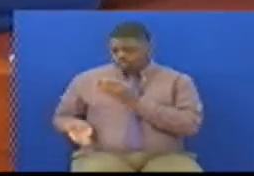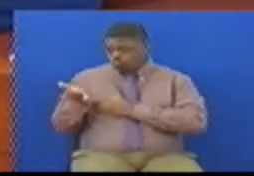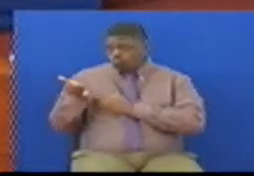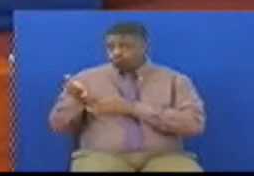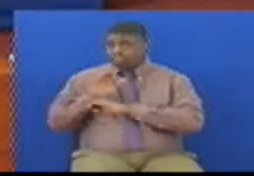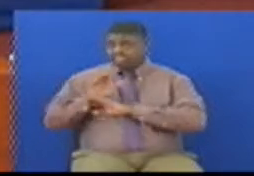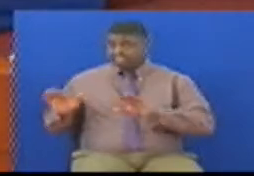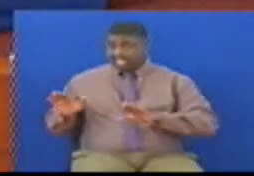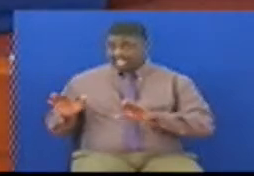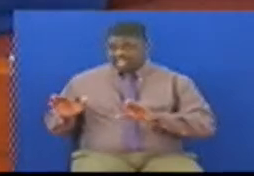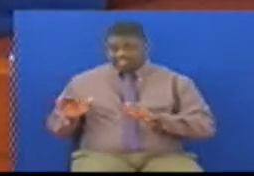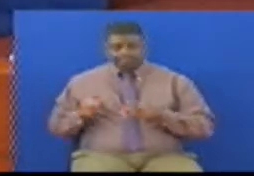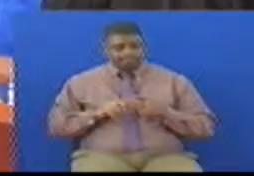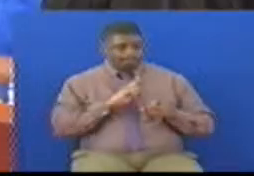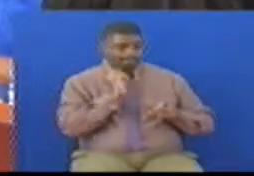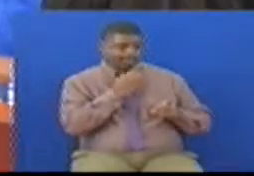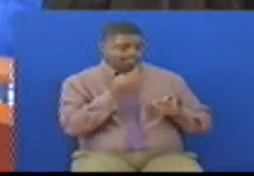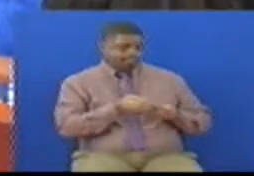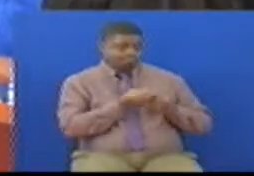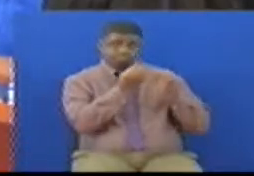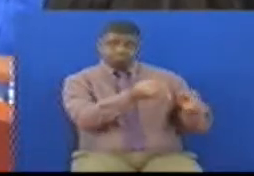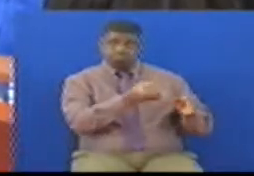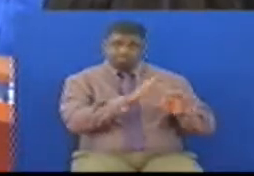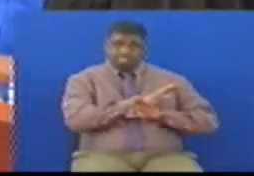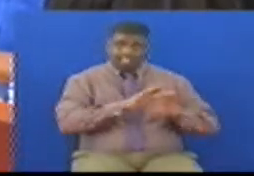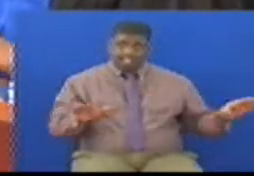leo kwa maandishi.